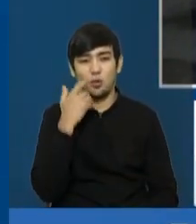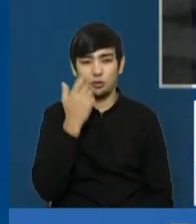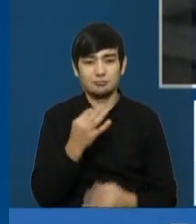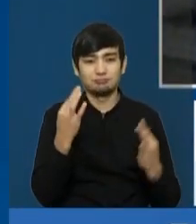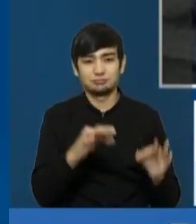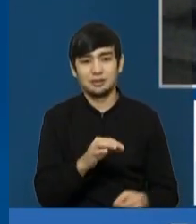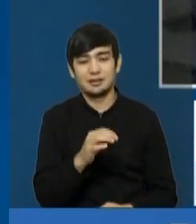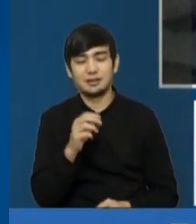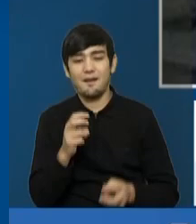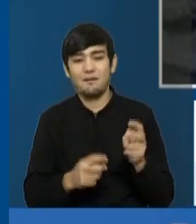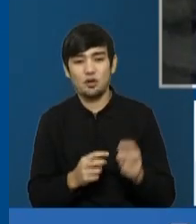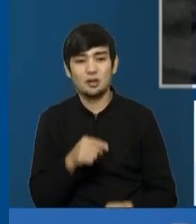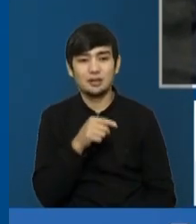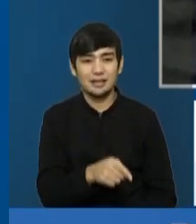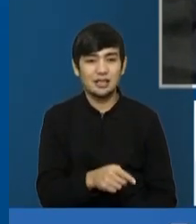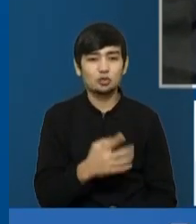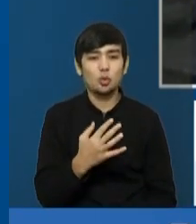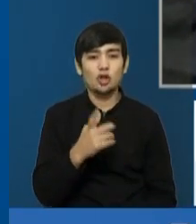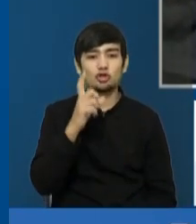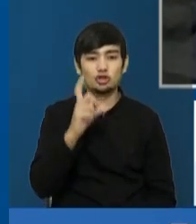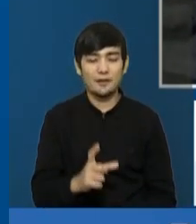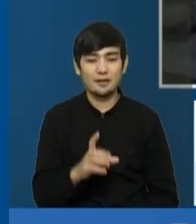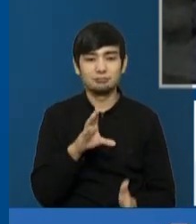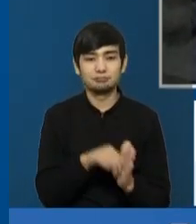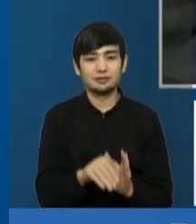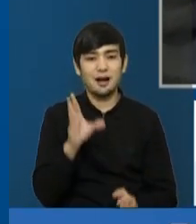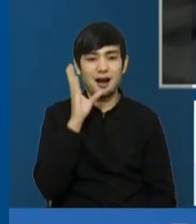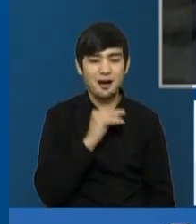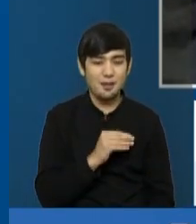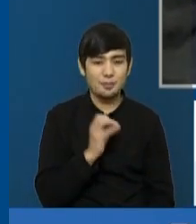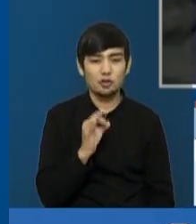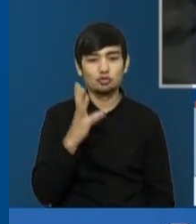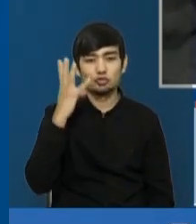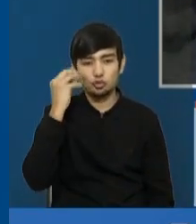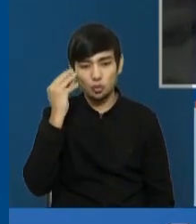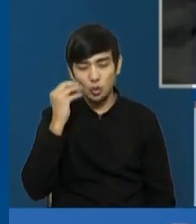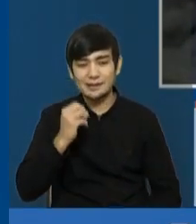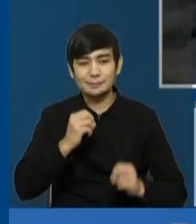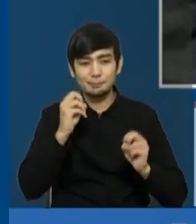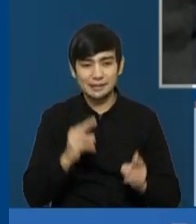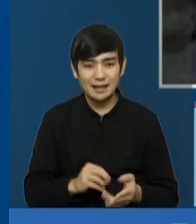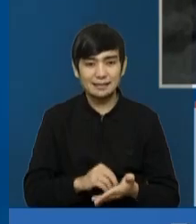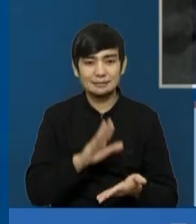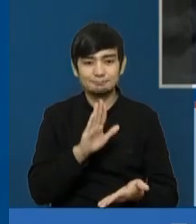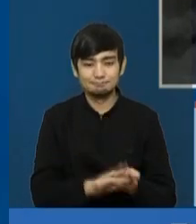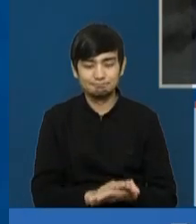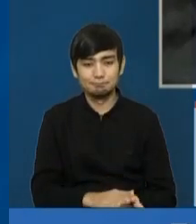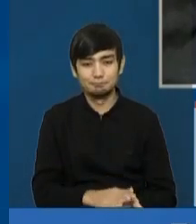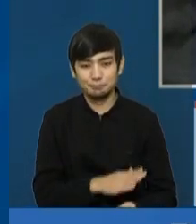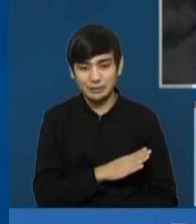кезде оның ішіне адамдар саны максималды түрде қанша